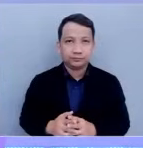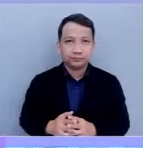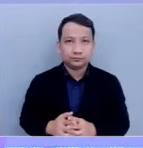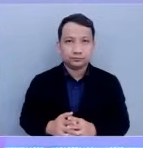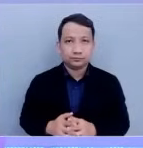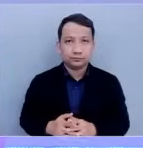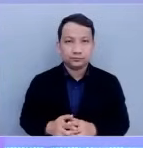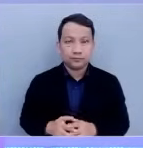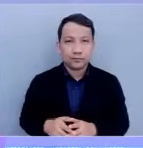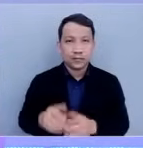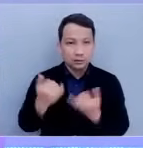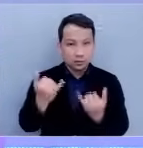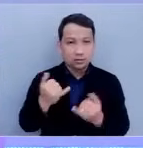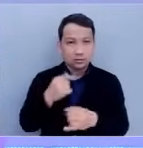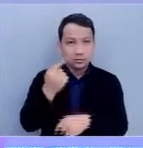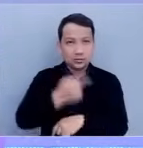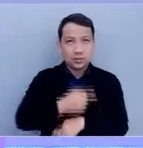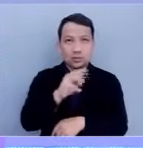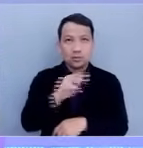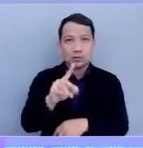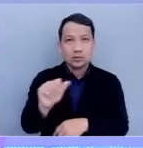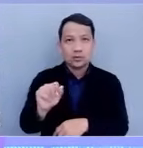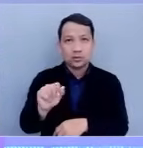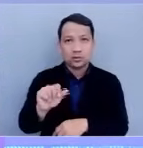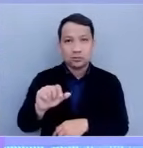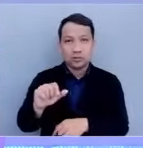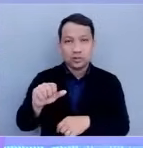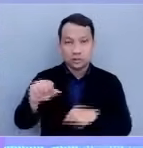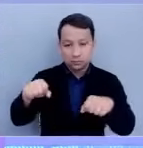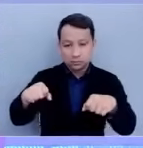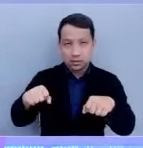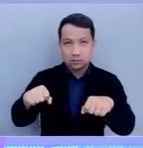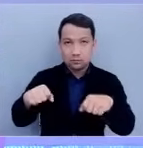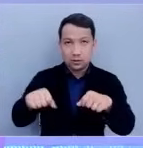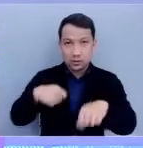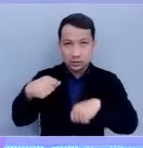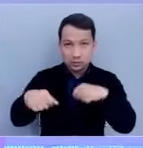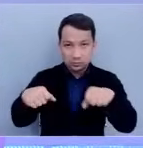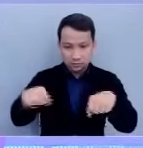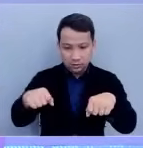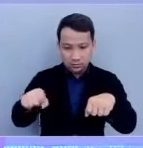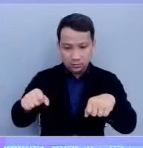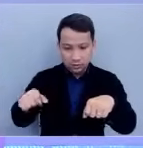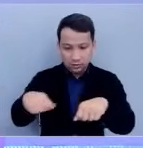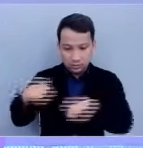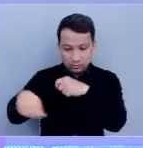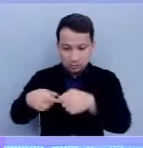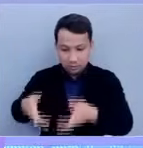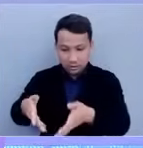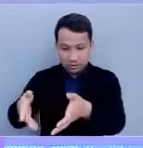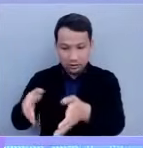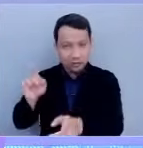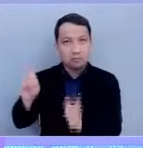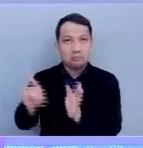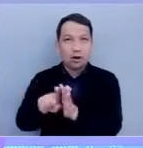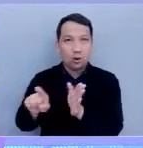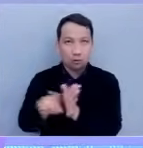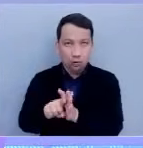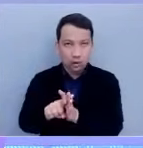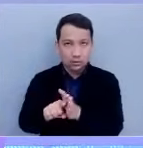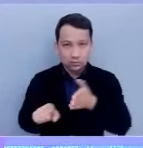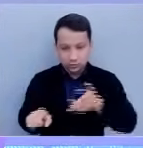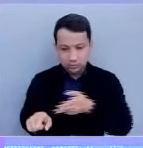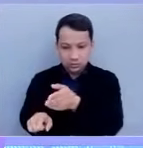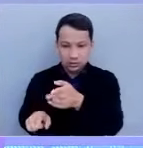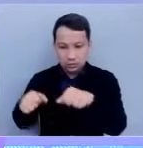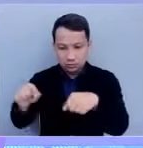Maninita na simula ngayong araw ang MMDA ng mga rider na dumaraan sa bike lane sa EDSA. Giit nila, hindi raw dapat gawing fast lane